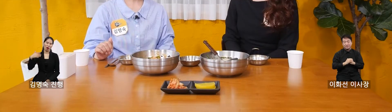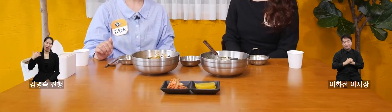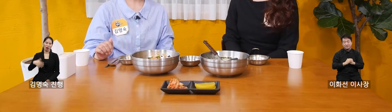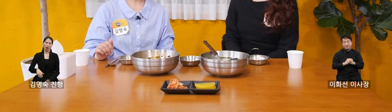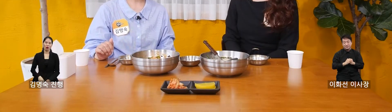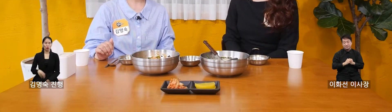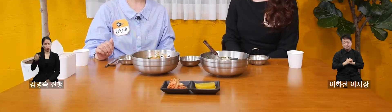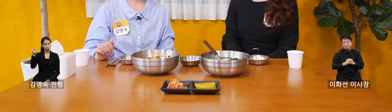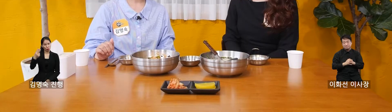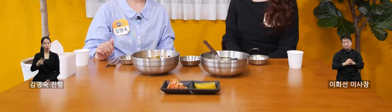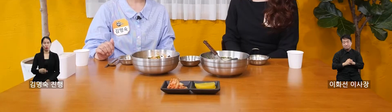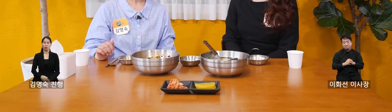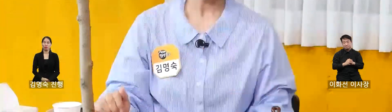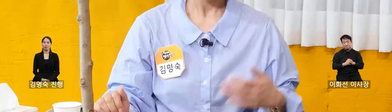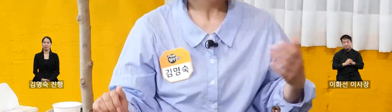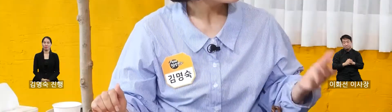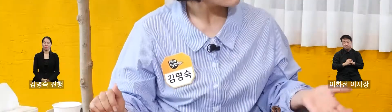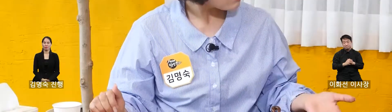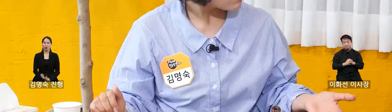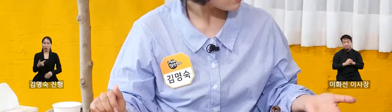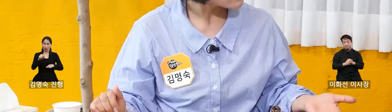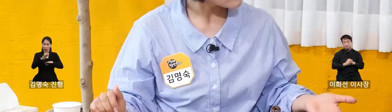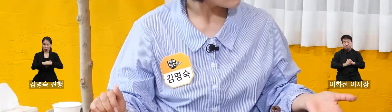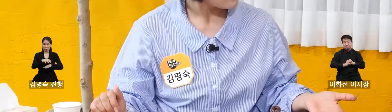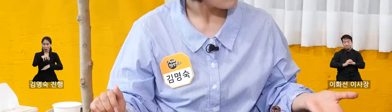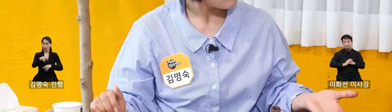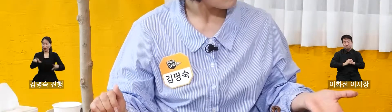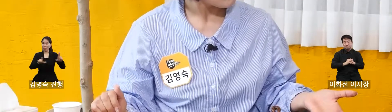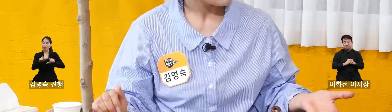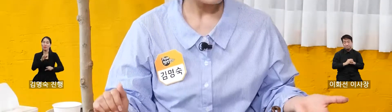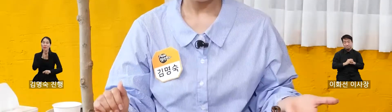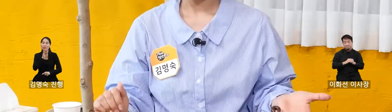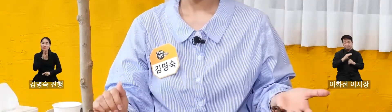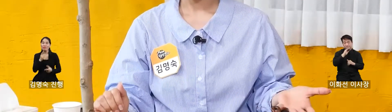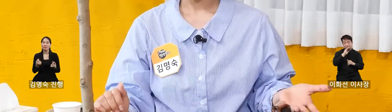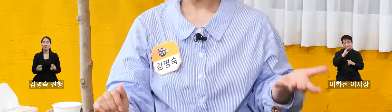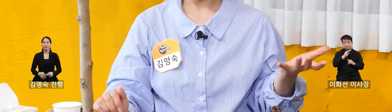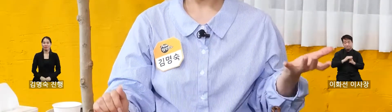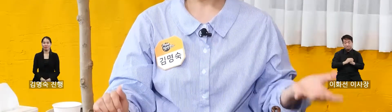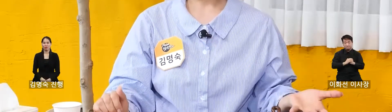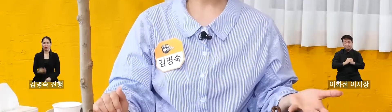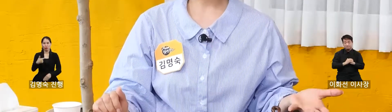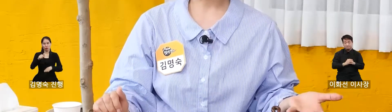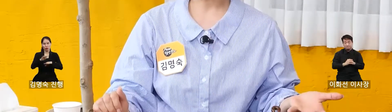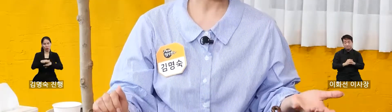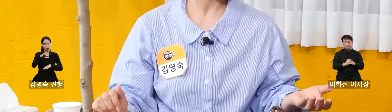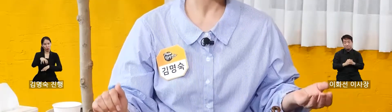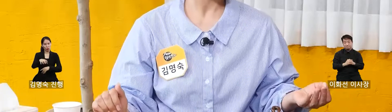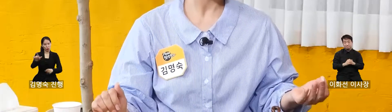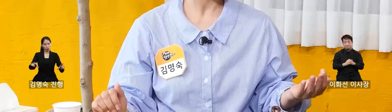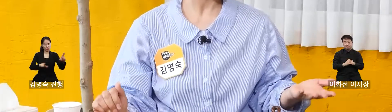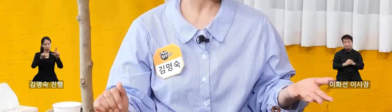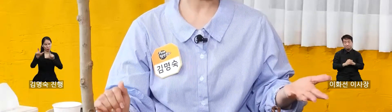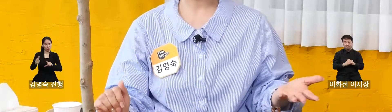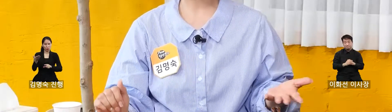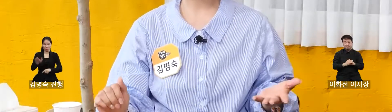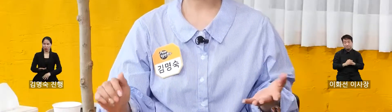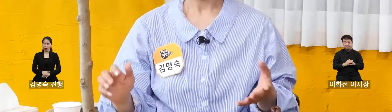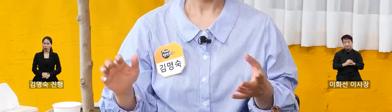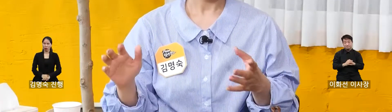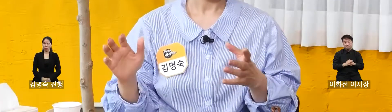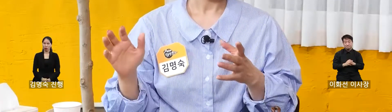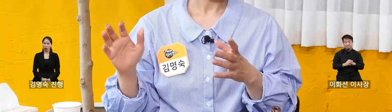와. 그리고 또 하나는 대전에 사시잖아요. 네. 근데 대전에 사시는데 어떻게